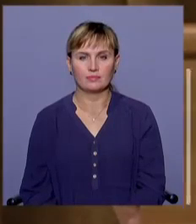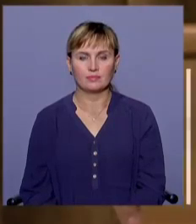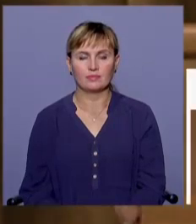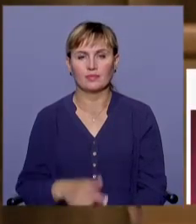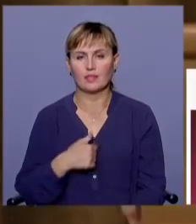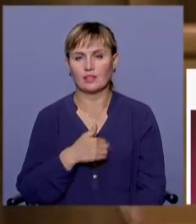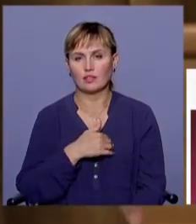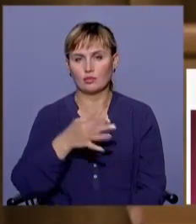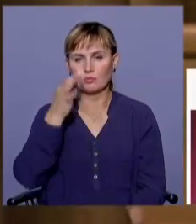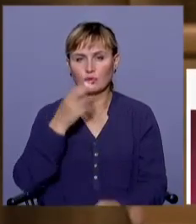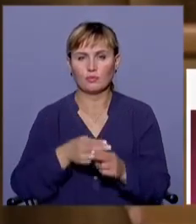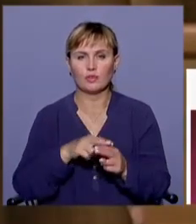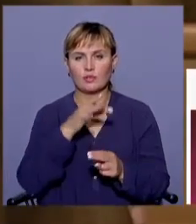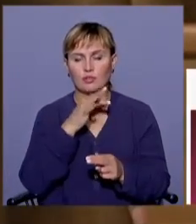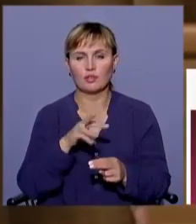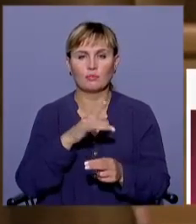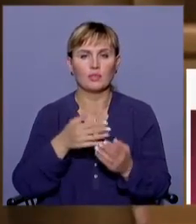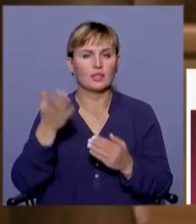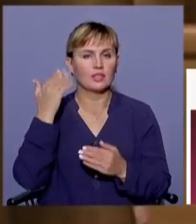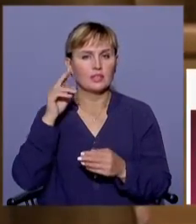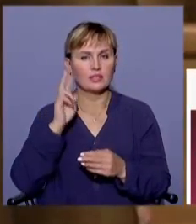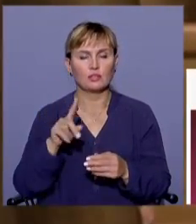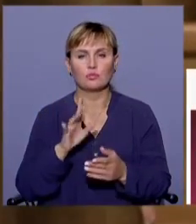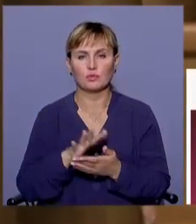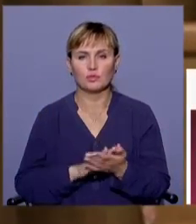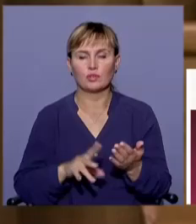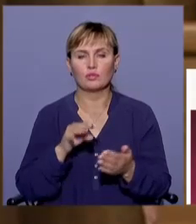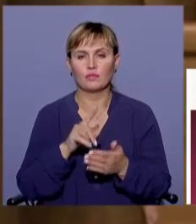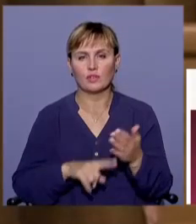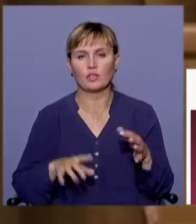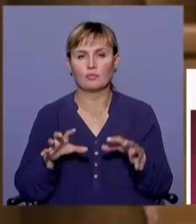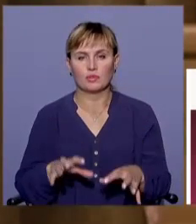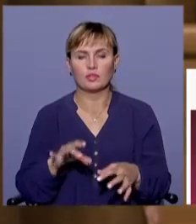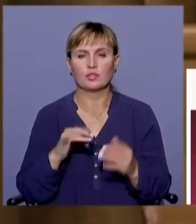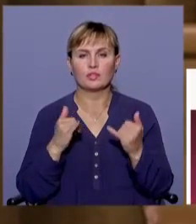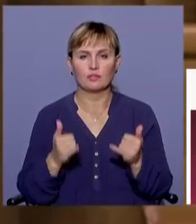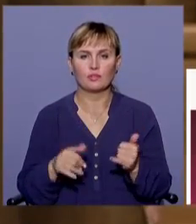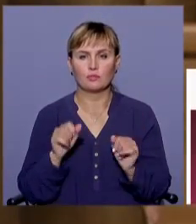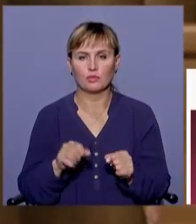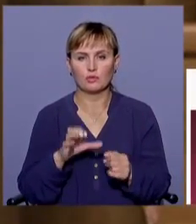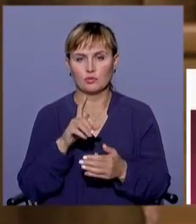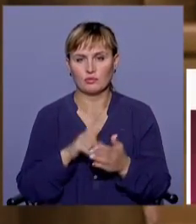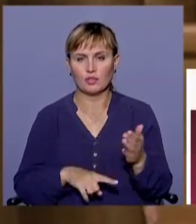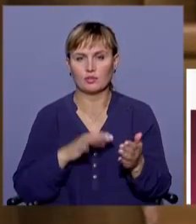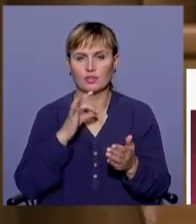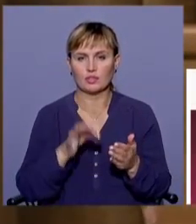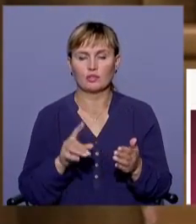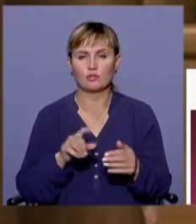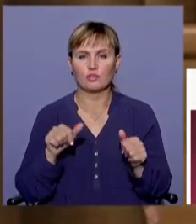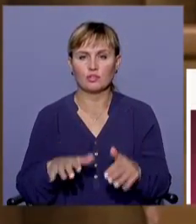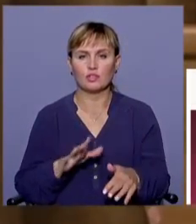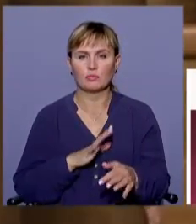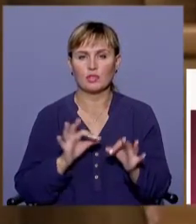Я хорошо помню это время. Мы тогда не знали, что будет дальше, но верили президенту. И сегодня можно с уверенностью сказать, что решение